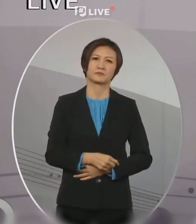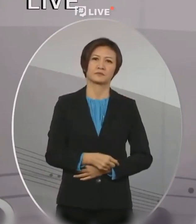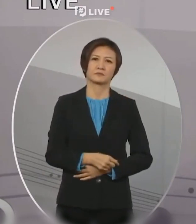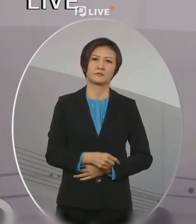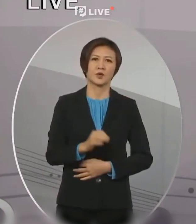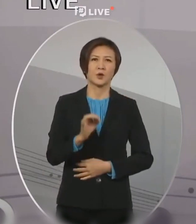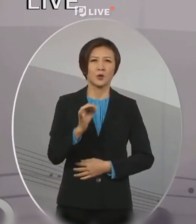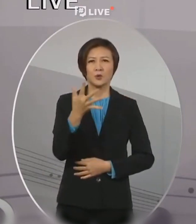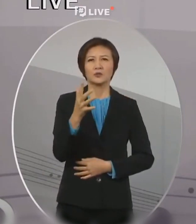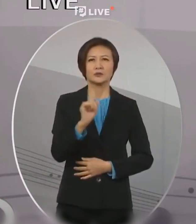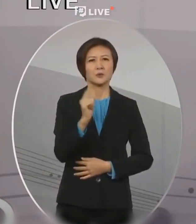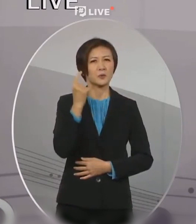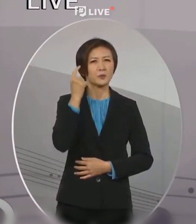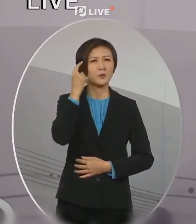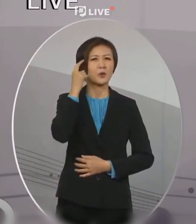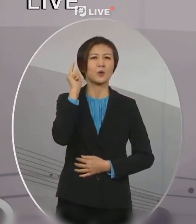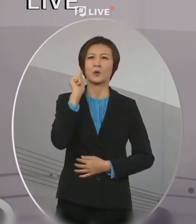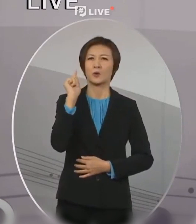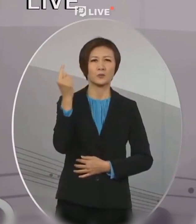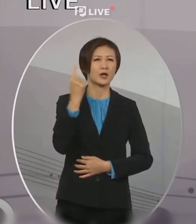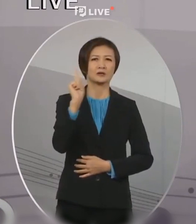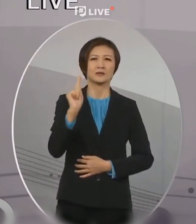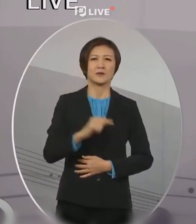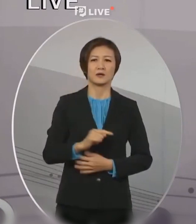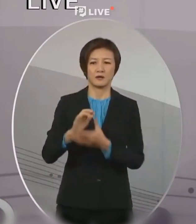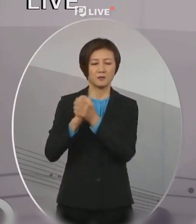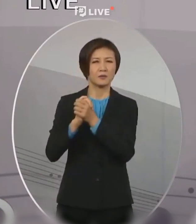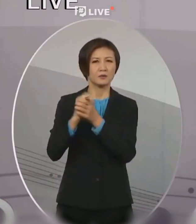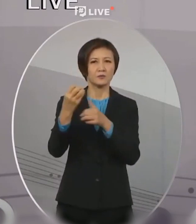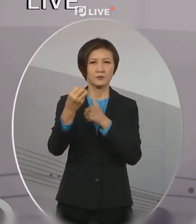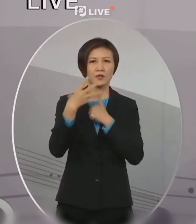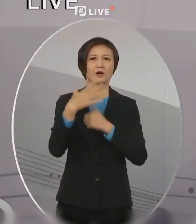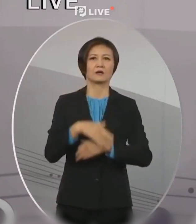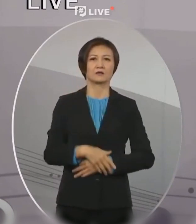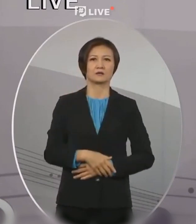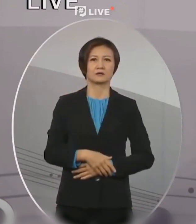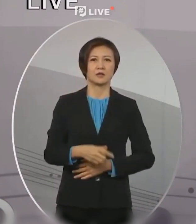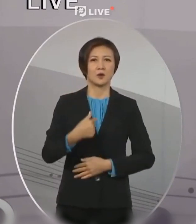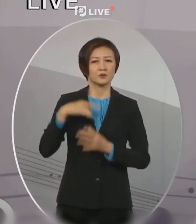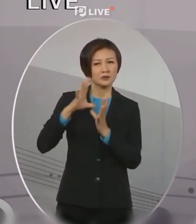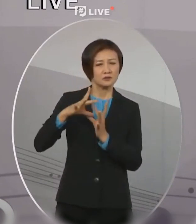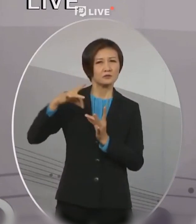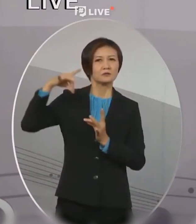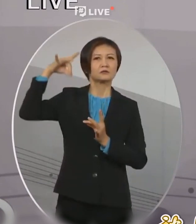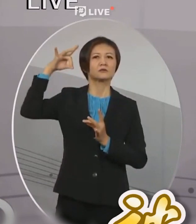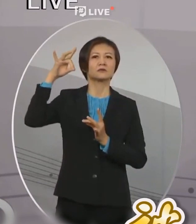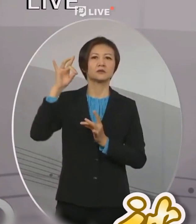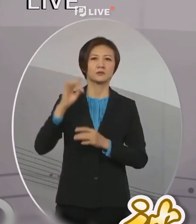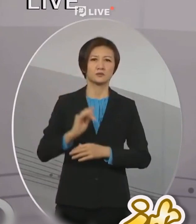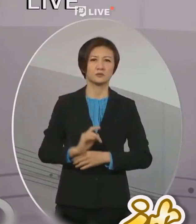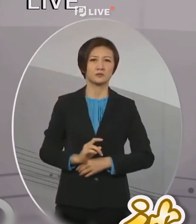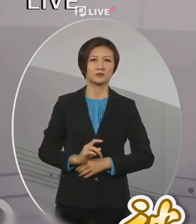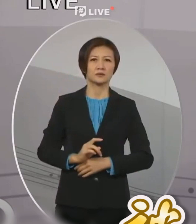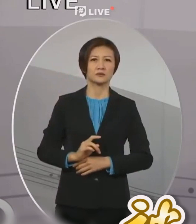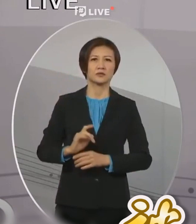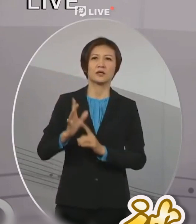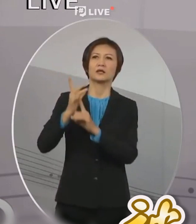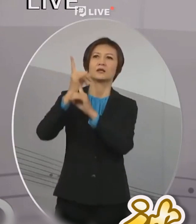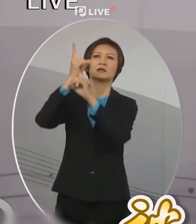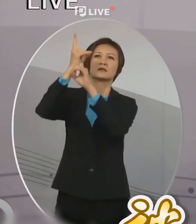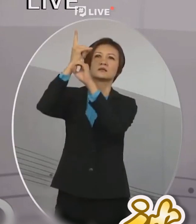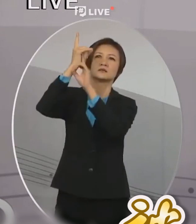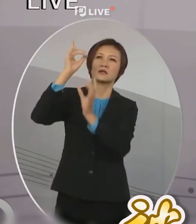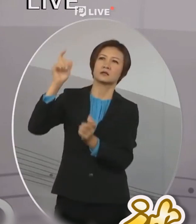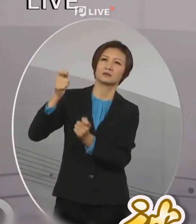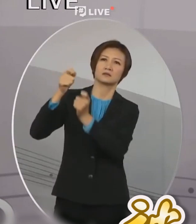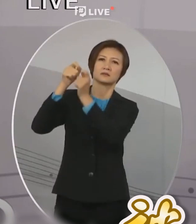会有这个情形哦。后来我的朋友告诉我说，这是因为我的灵魂被上帝触摸哦，